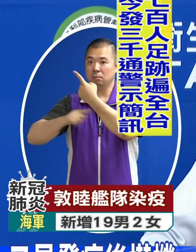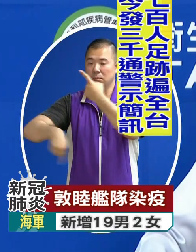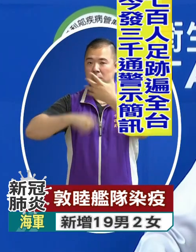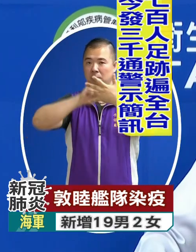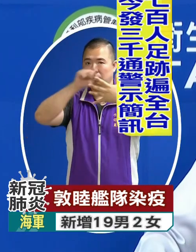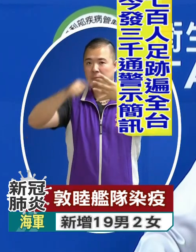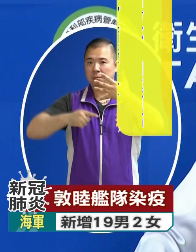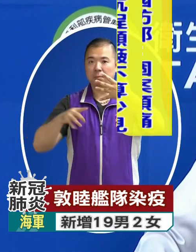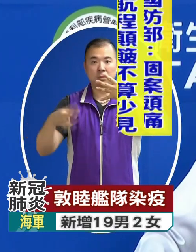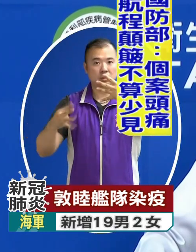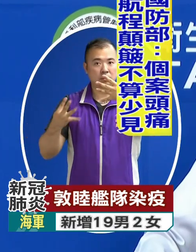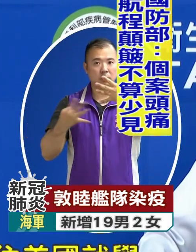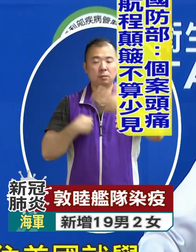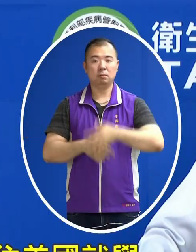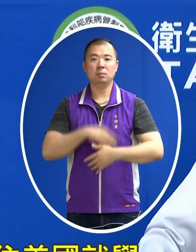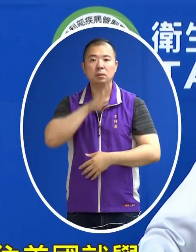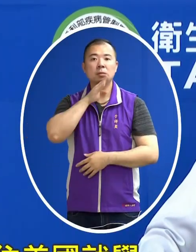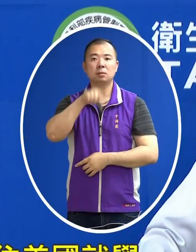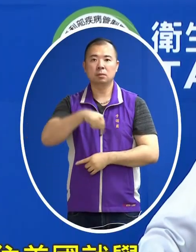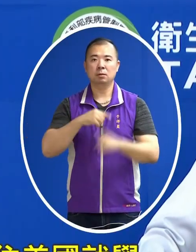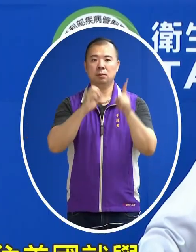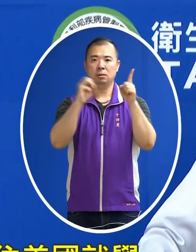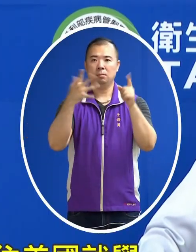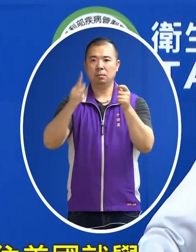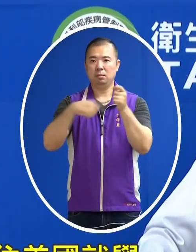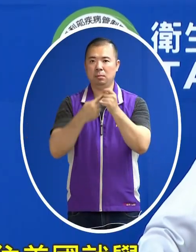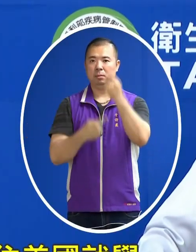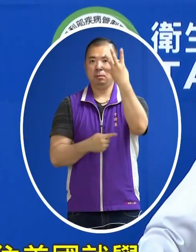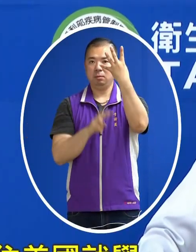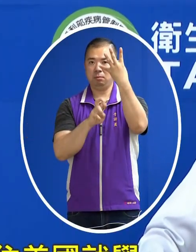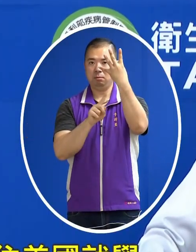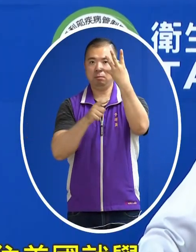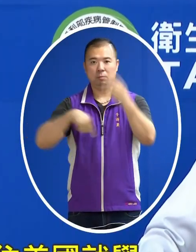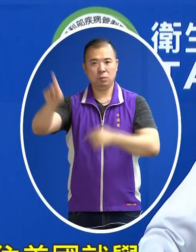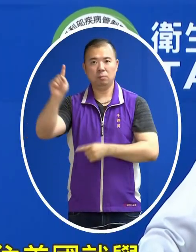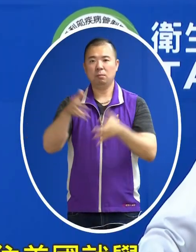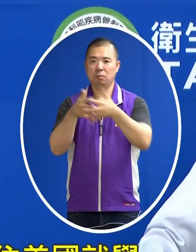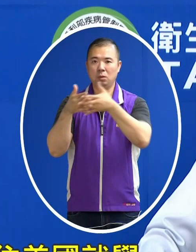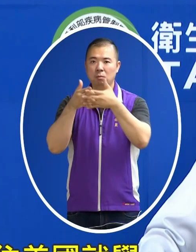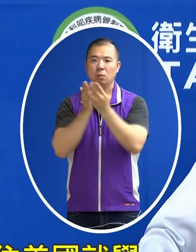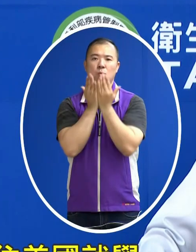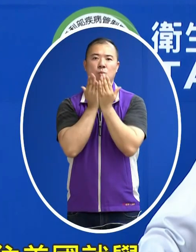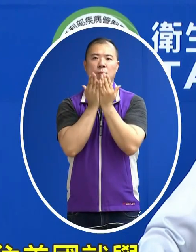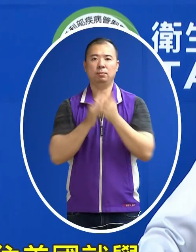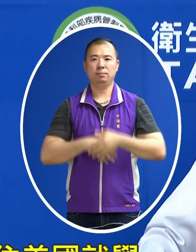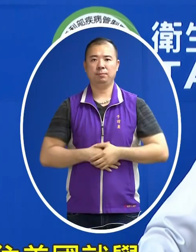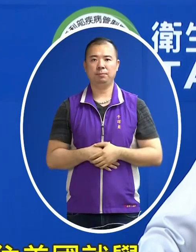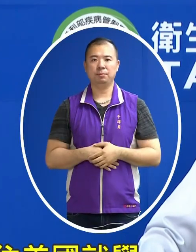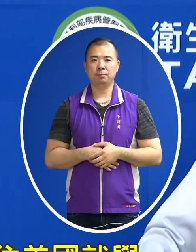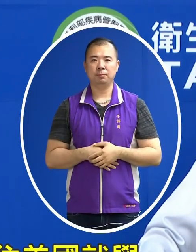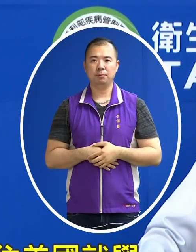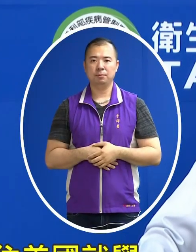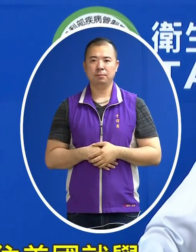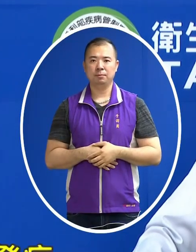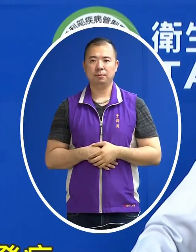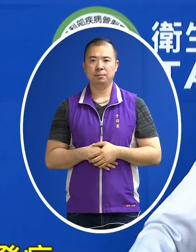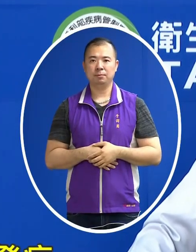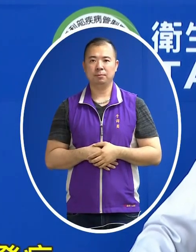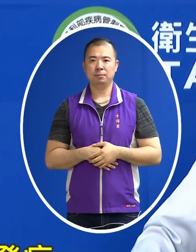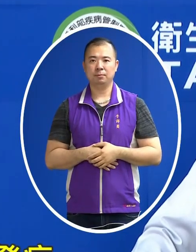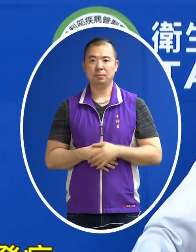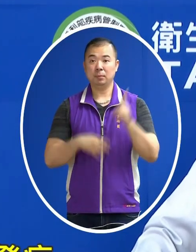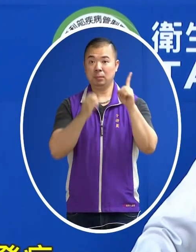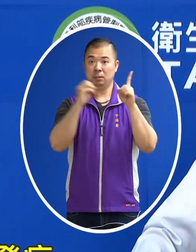案400哈，是一个108年4月21日前往美国就学。好，那